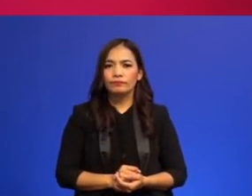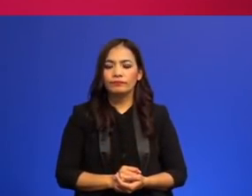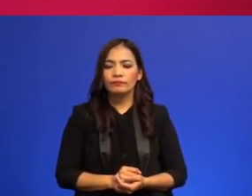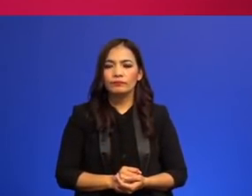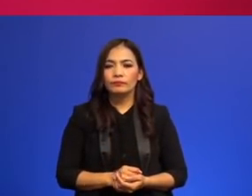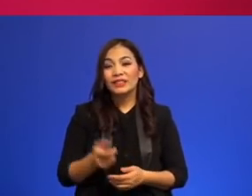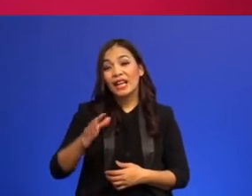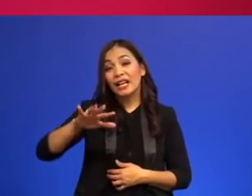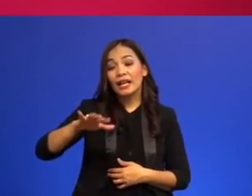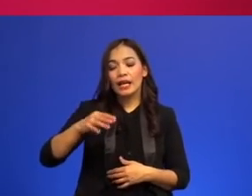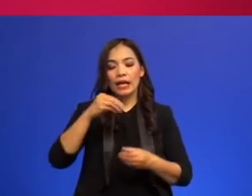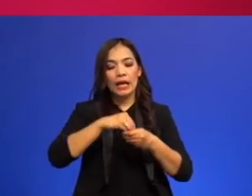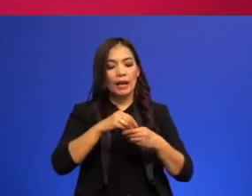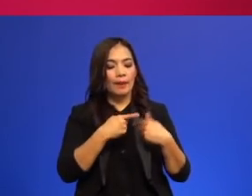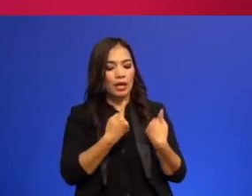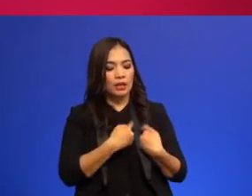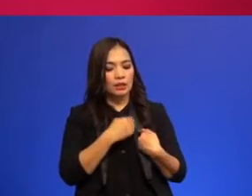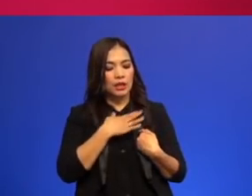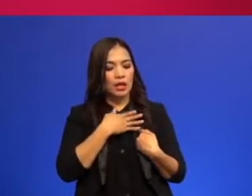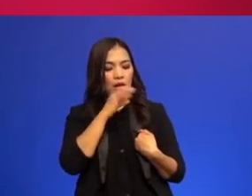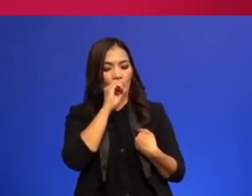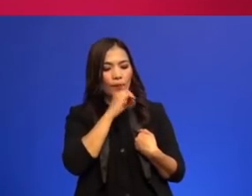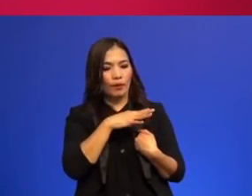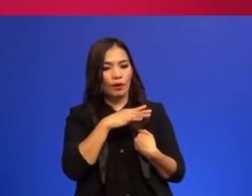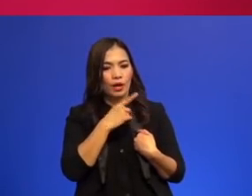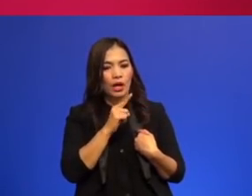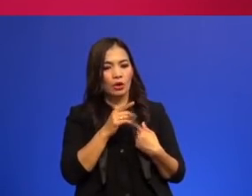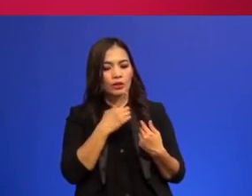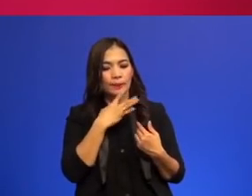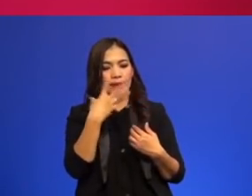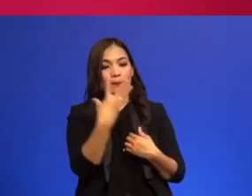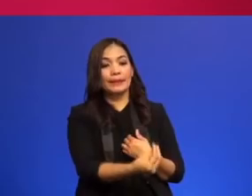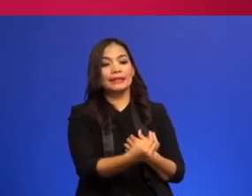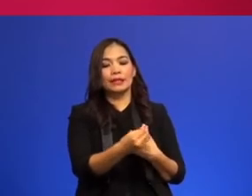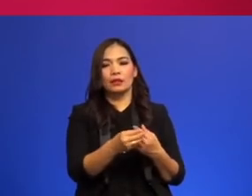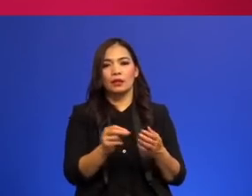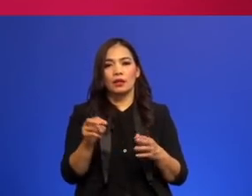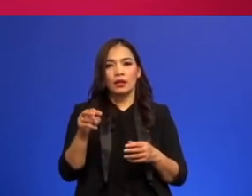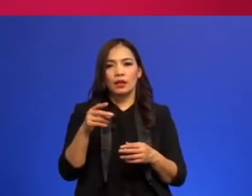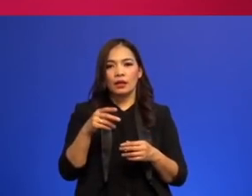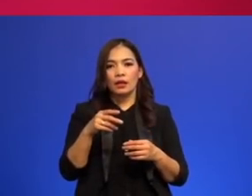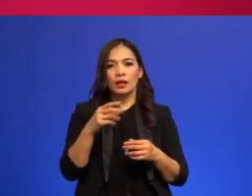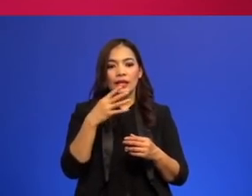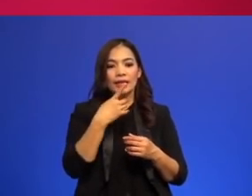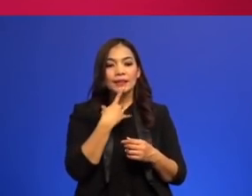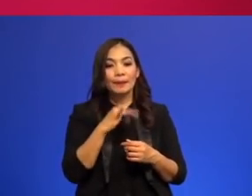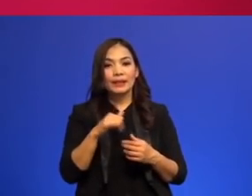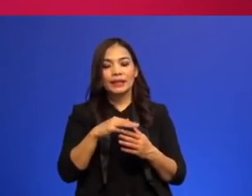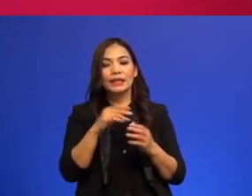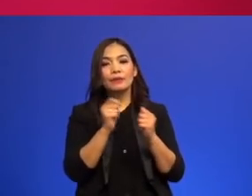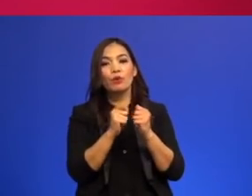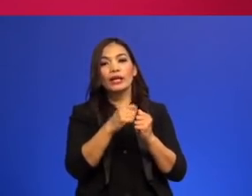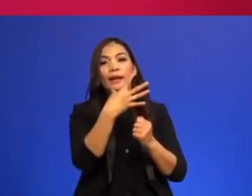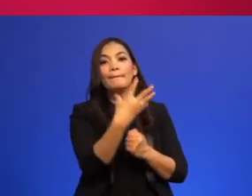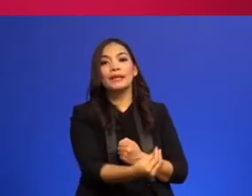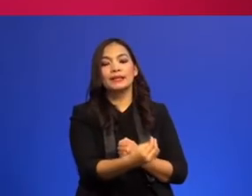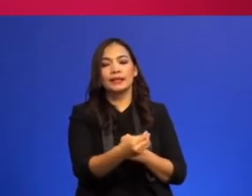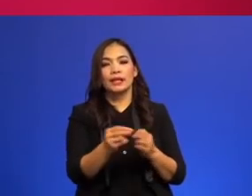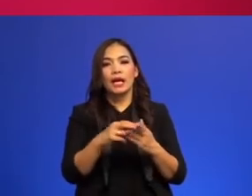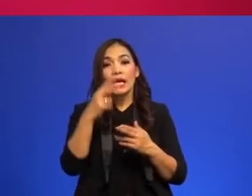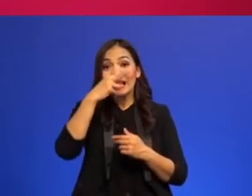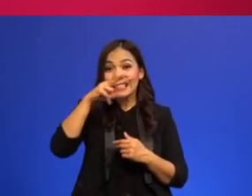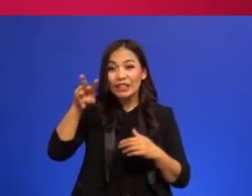Jadi kadang-kadang dalam hati saya berkata begini, aduh kok saya kok dipermiskin oleh keadaannya, dimiskinkan oleh